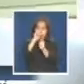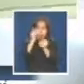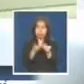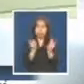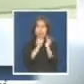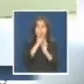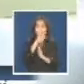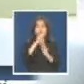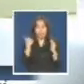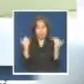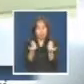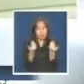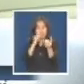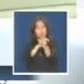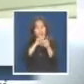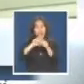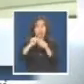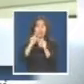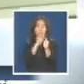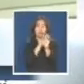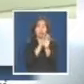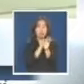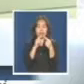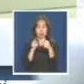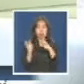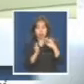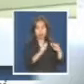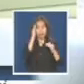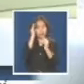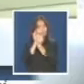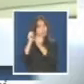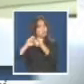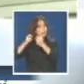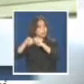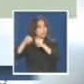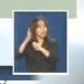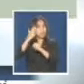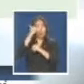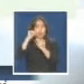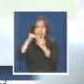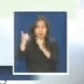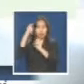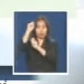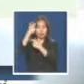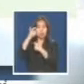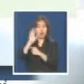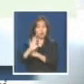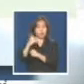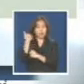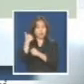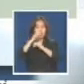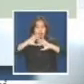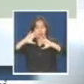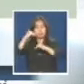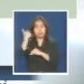ซึ่งในส่วนของทางตำรวจนั้นก็คงไม่ค่อยมีปัญหานะครับเพราะว่าสามารถที่จะดำเนินการได้นะครับผมเอง